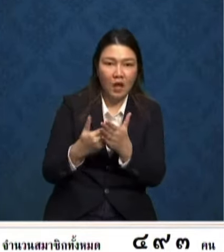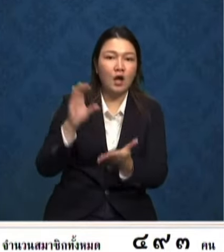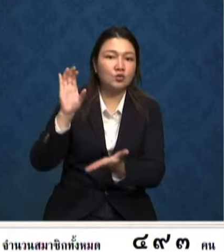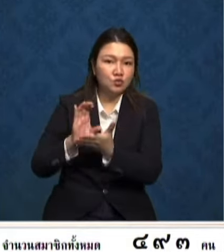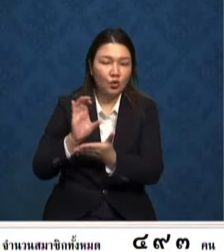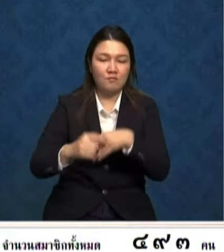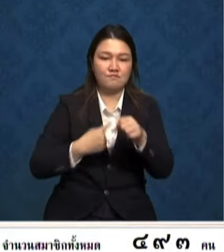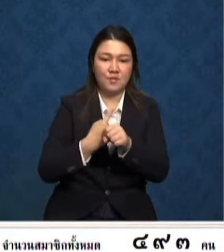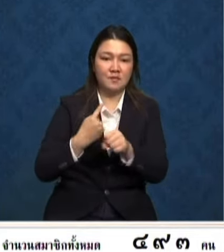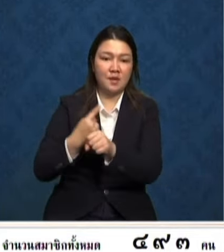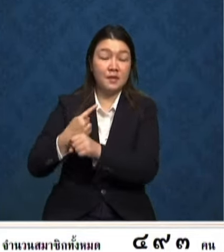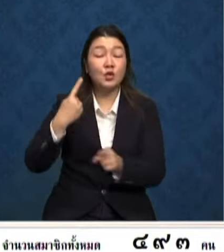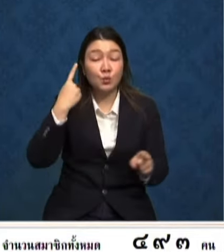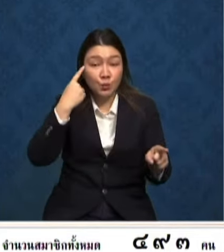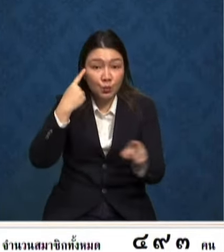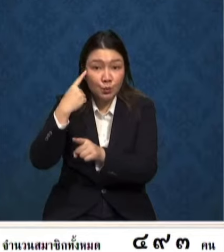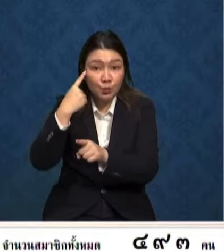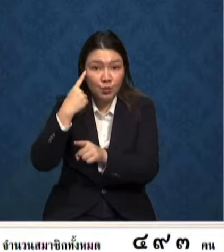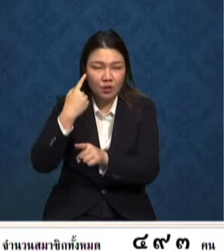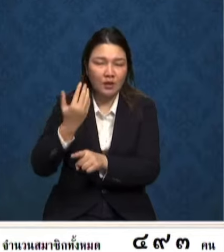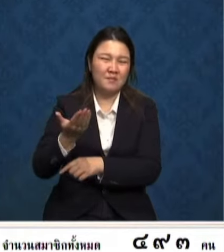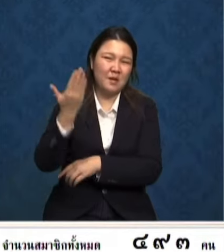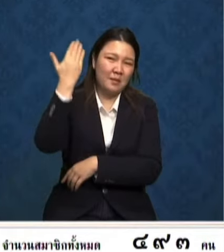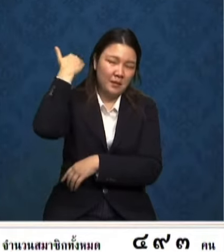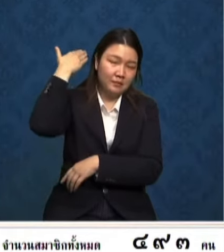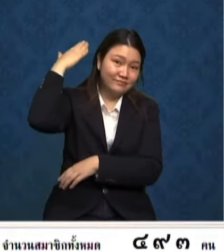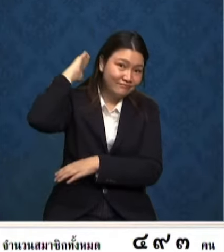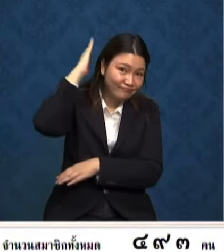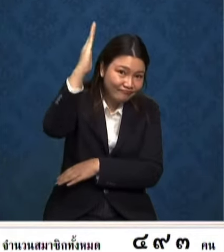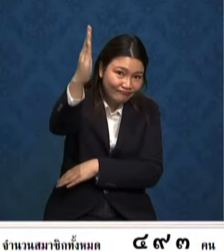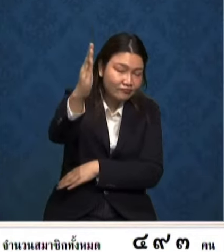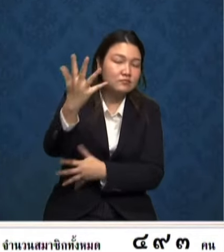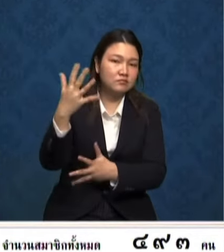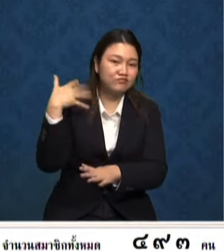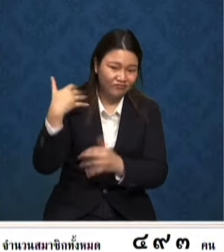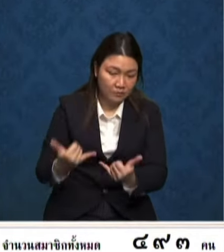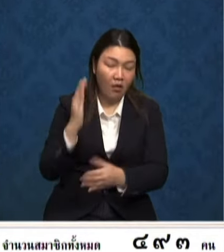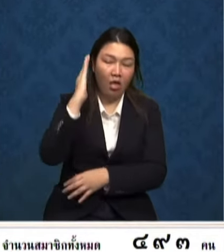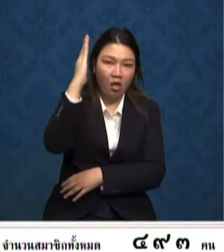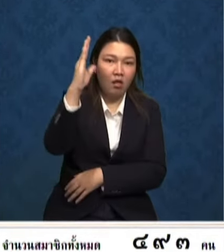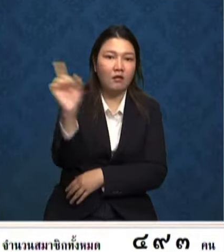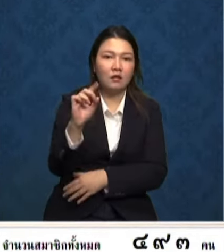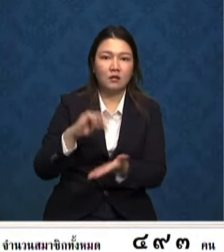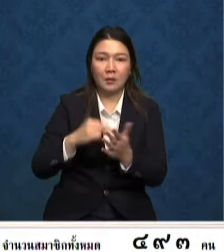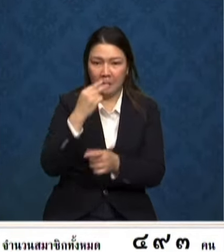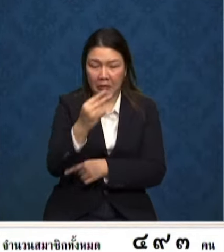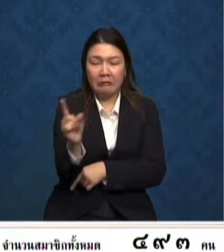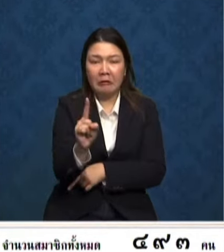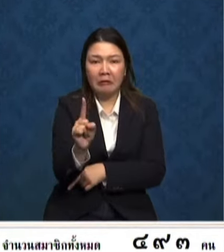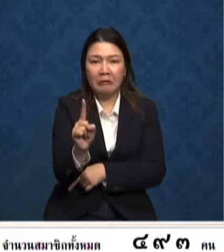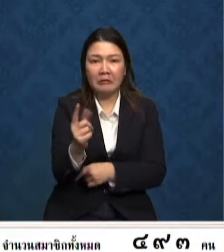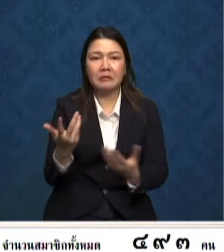ำปีในแต่ละปีที่ผ่านมาและในอนาคตย่อมรู้ดีว่